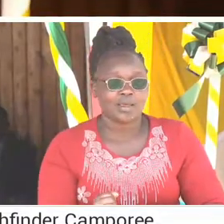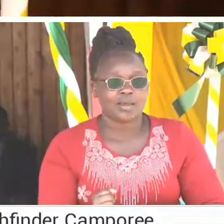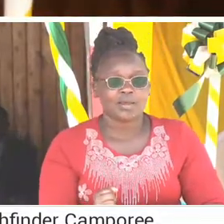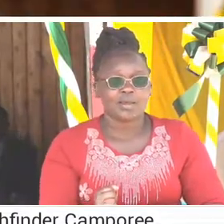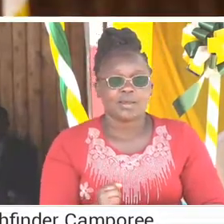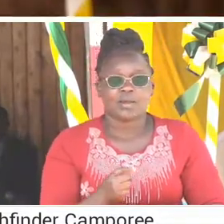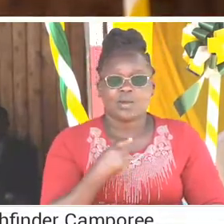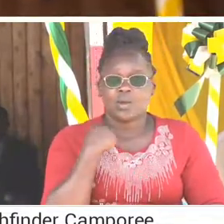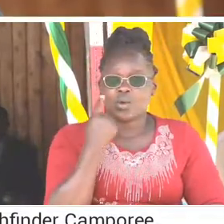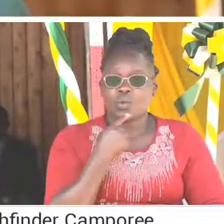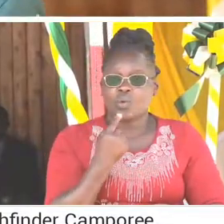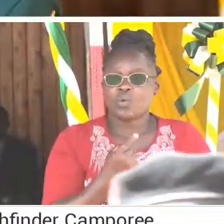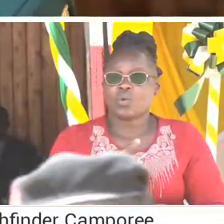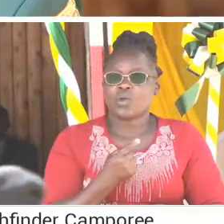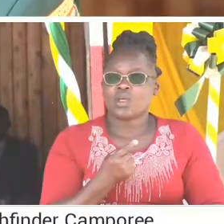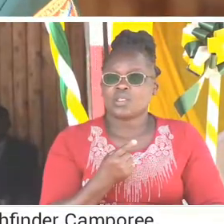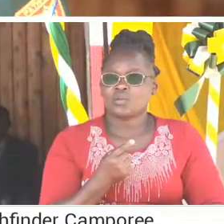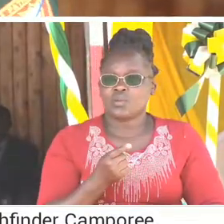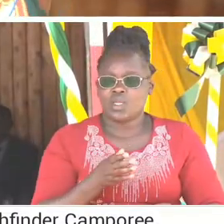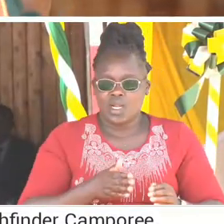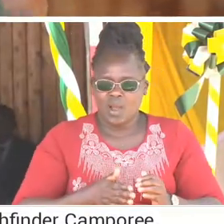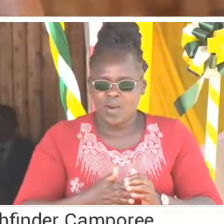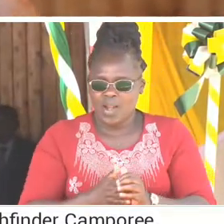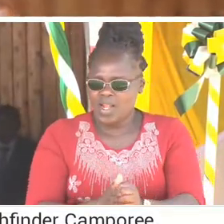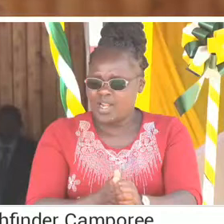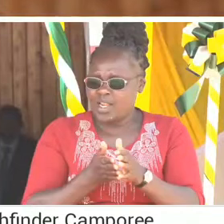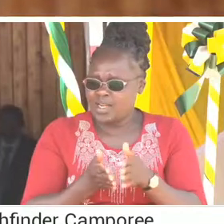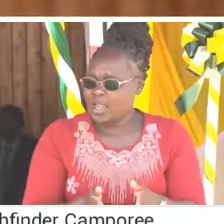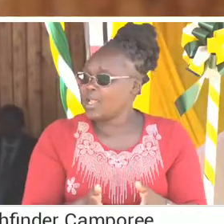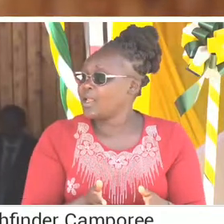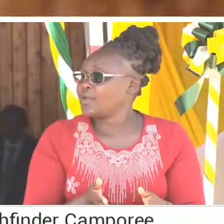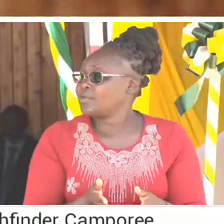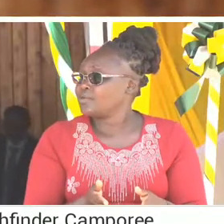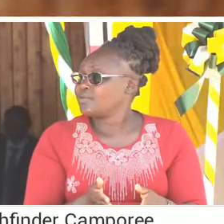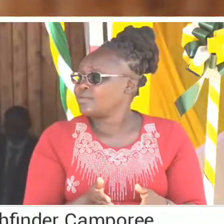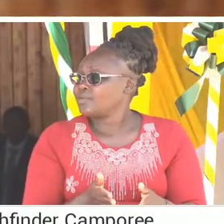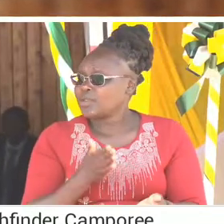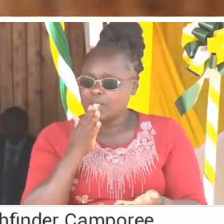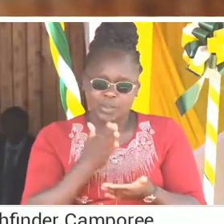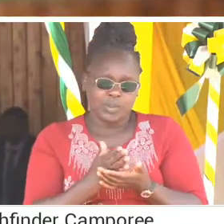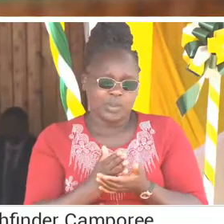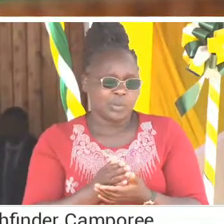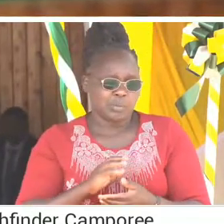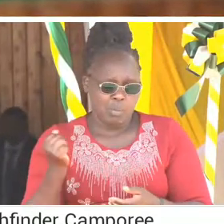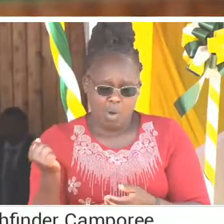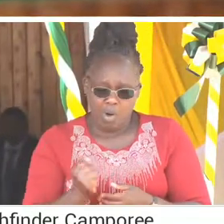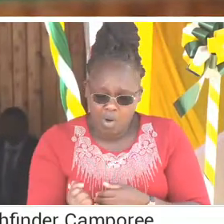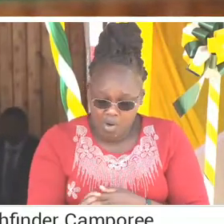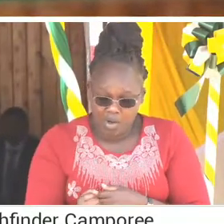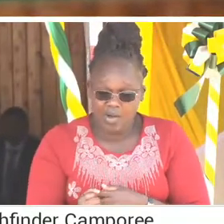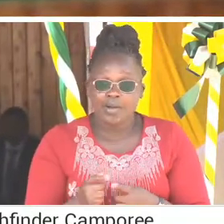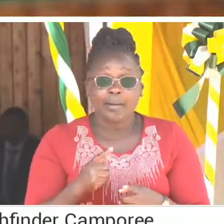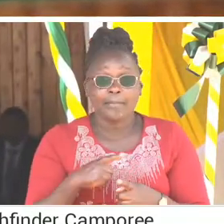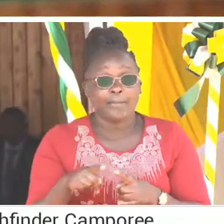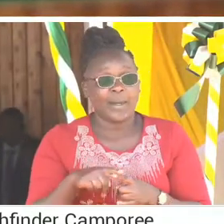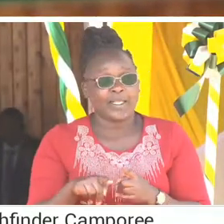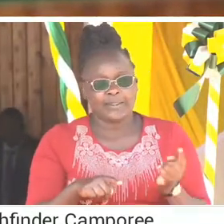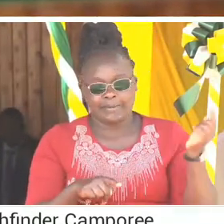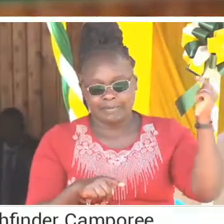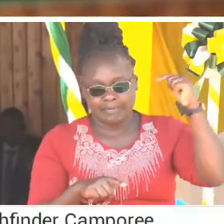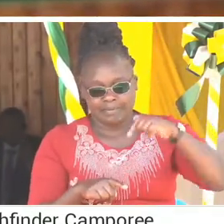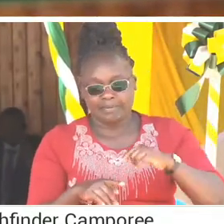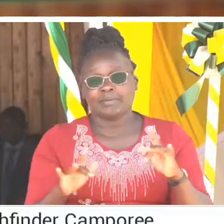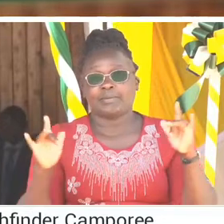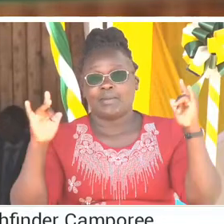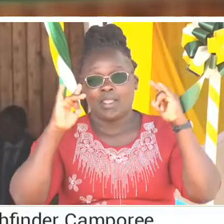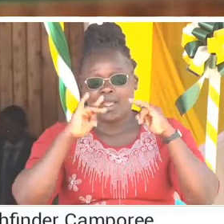ambaye ni Master Kite, amekuwa pamoja nasi licha ya kwamba yeye ni mzee sana, lakini aliamua kuweza kuja